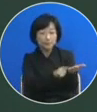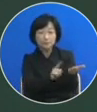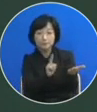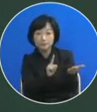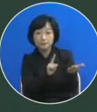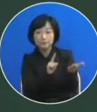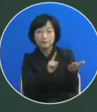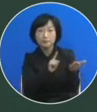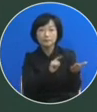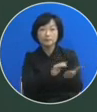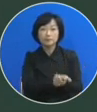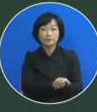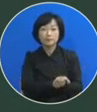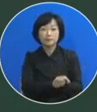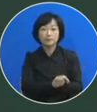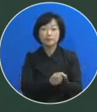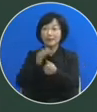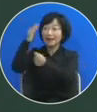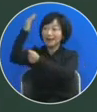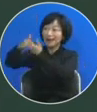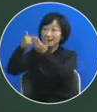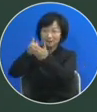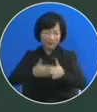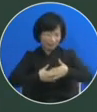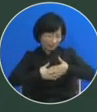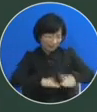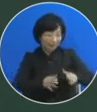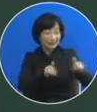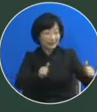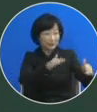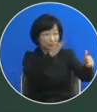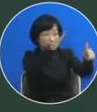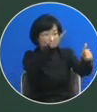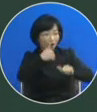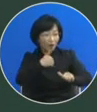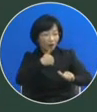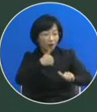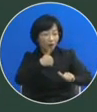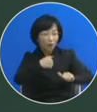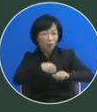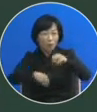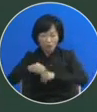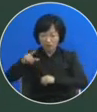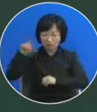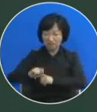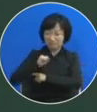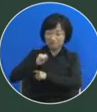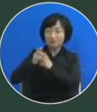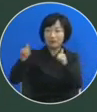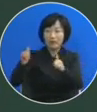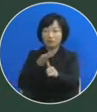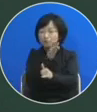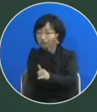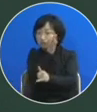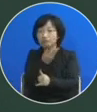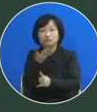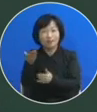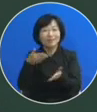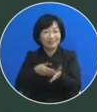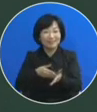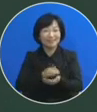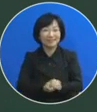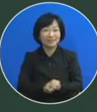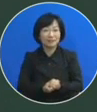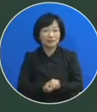Bible. 하나님이 약한 자를 불러서 강한 자를 부끄럽게 했다. 이런 기록이 있어요. There is a case where God called the weak to embarrass the strong.